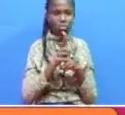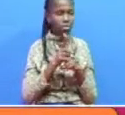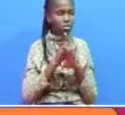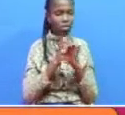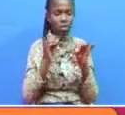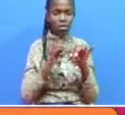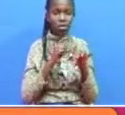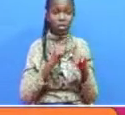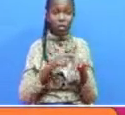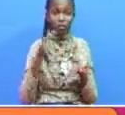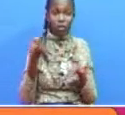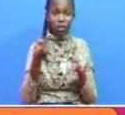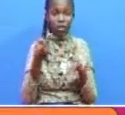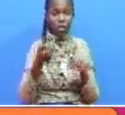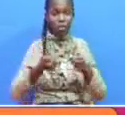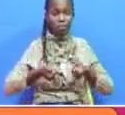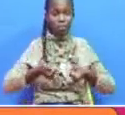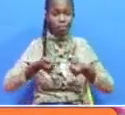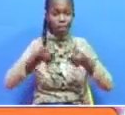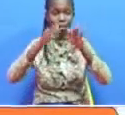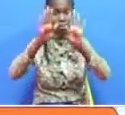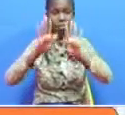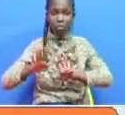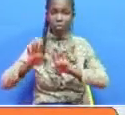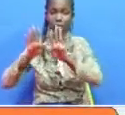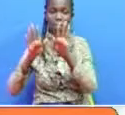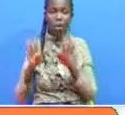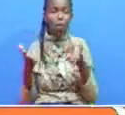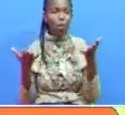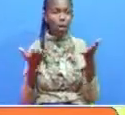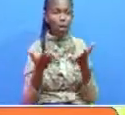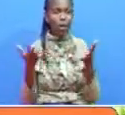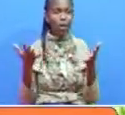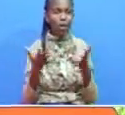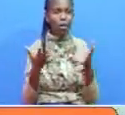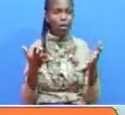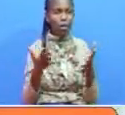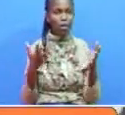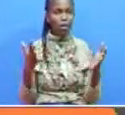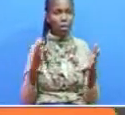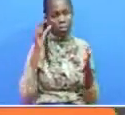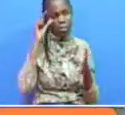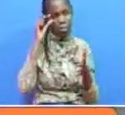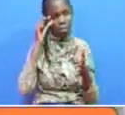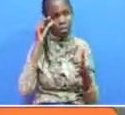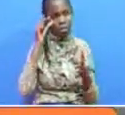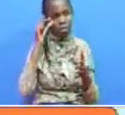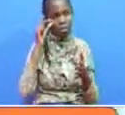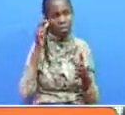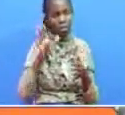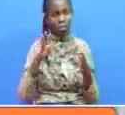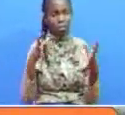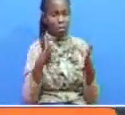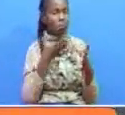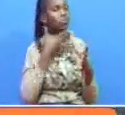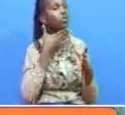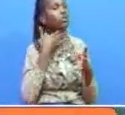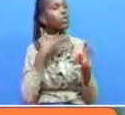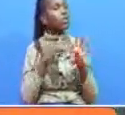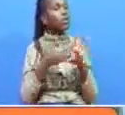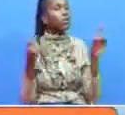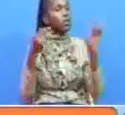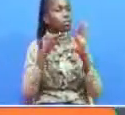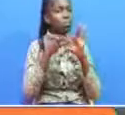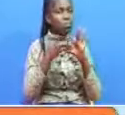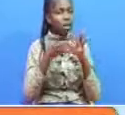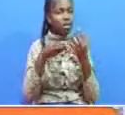ambe utetino akami hula unaina mea maku kutia governor county ya Mombasa na chama cha Waipa. Dhinu watetua Azimio, governor